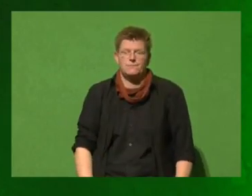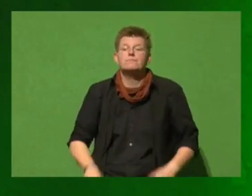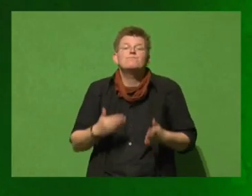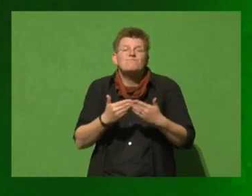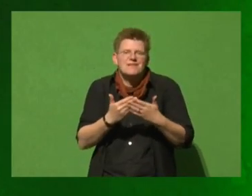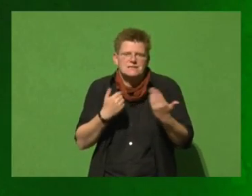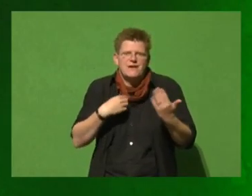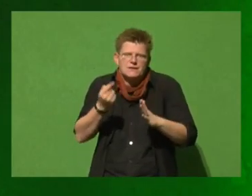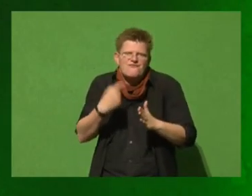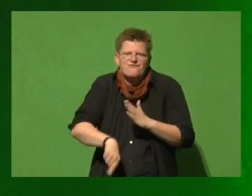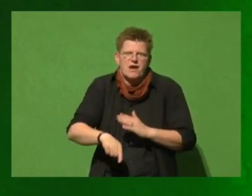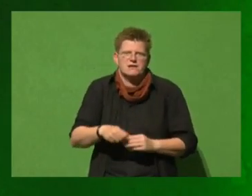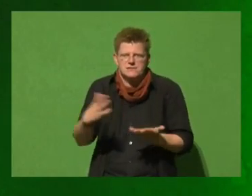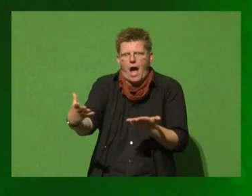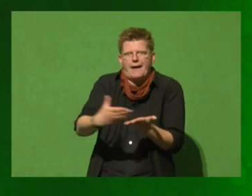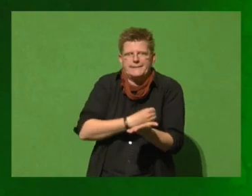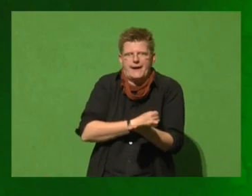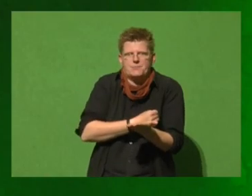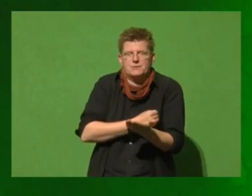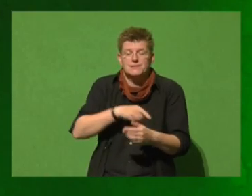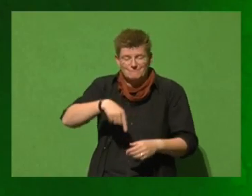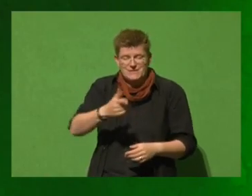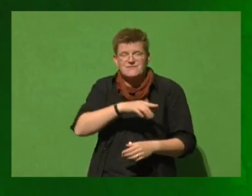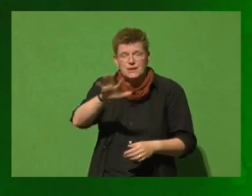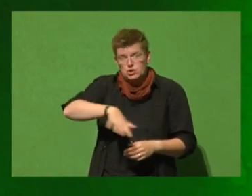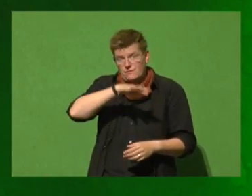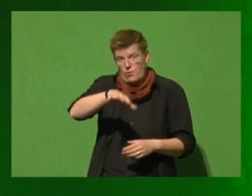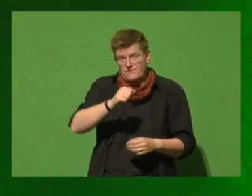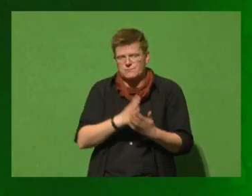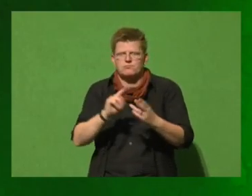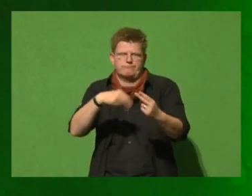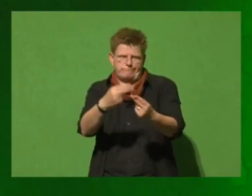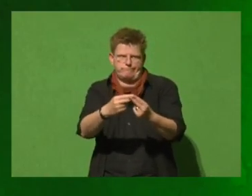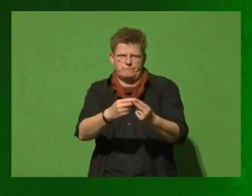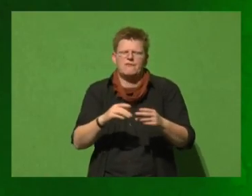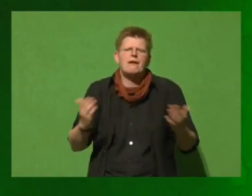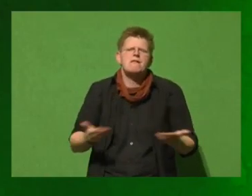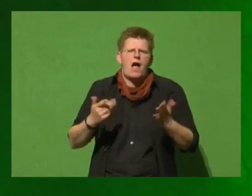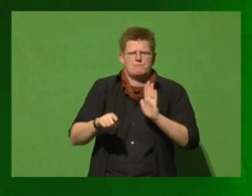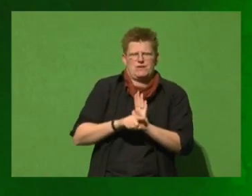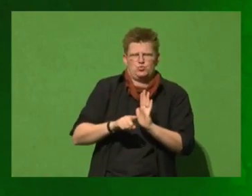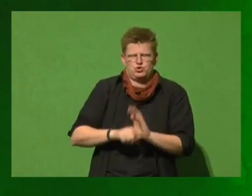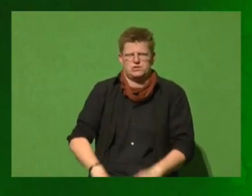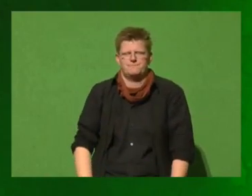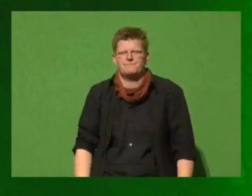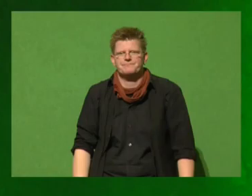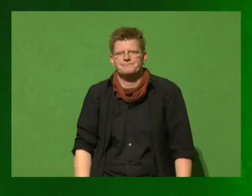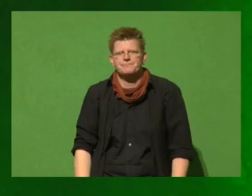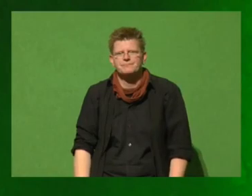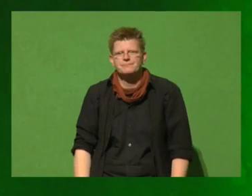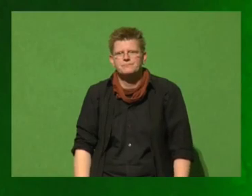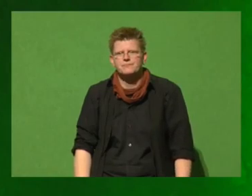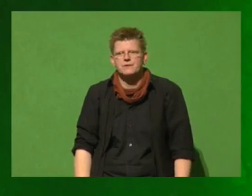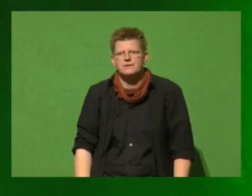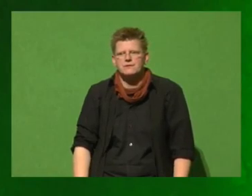deswegen werden wir das auch dieses Jahr anpassen. Deswegen ist dort einfach ein leichtes Minus zu verzeichnen. Bei den Mandatsträgerinnenbeiträgen ist zu sagen, da wird